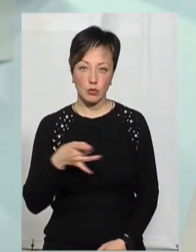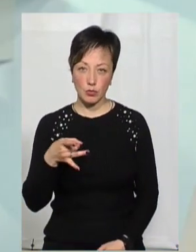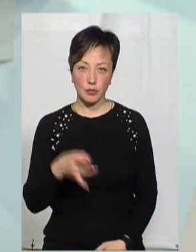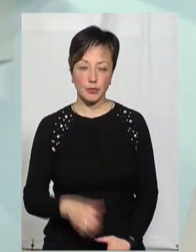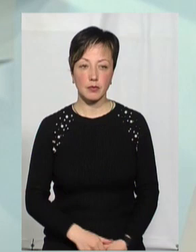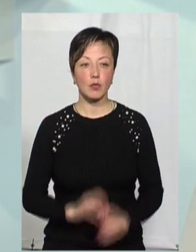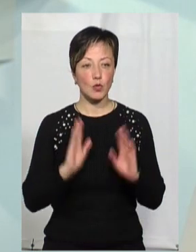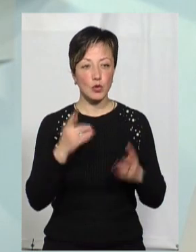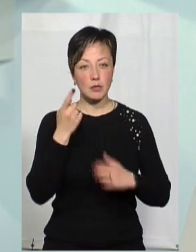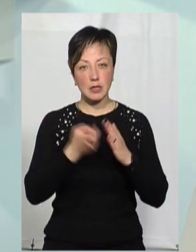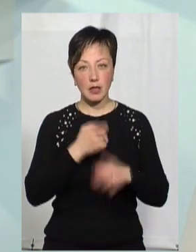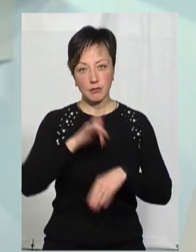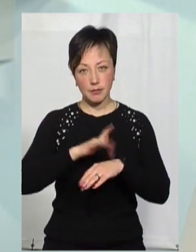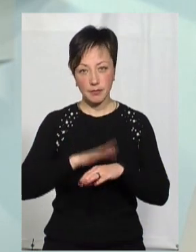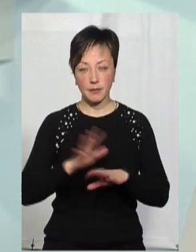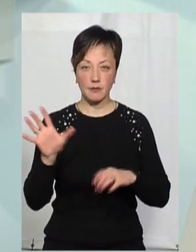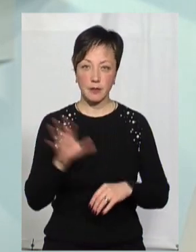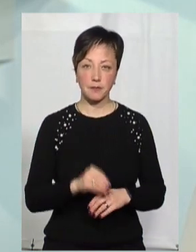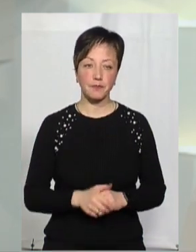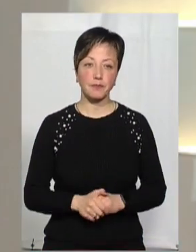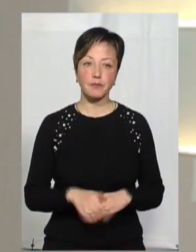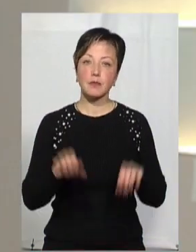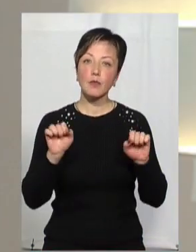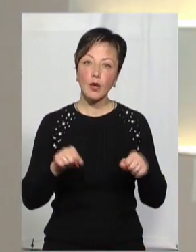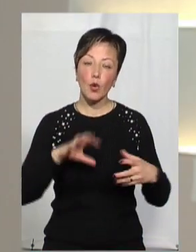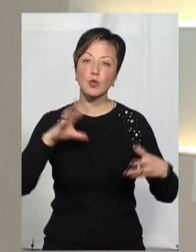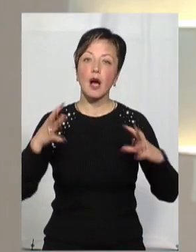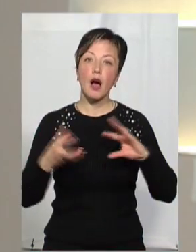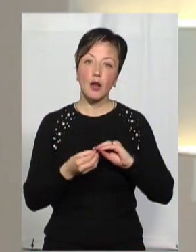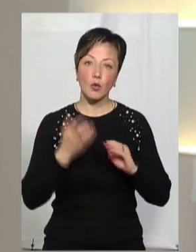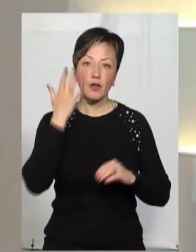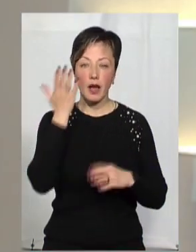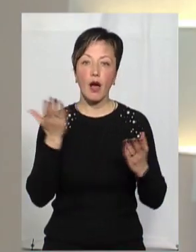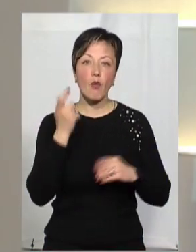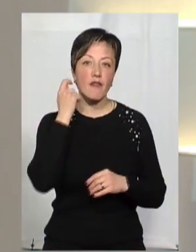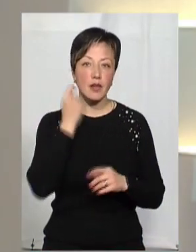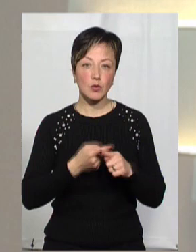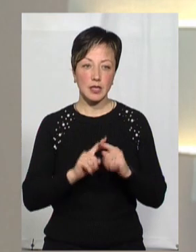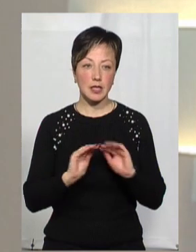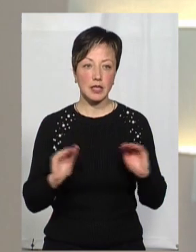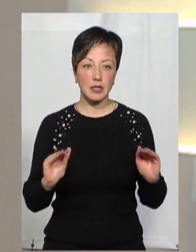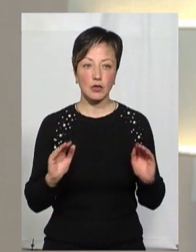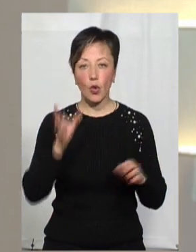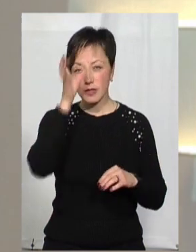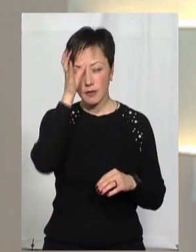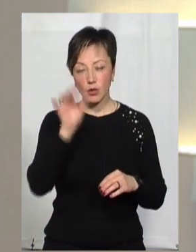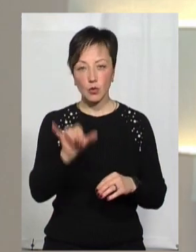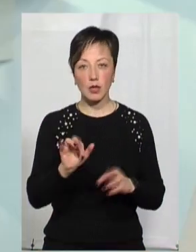Ярмолинецького району. І будемо знати все достеменніше. Ну, можливо, хоча б у загальному уявляєте, якого віку ці діти, що з